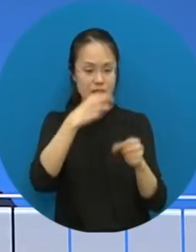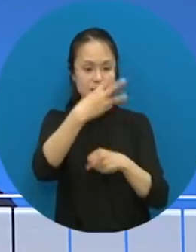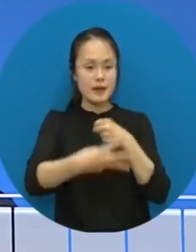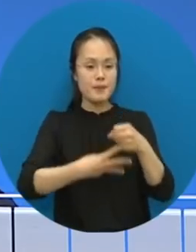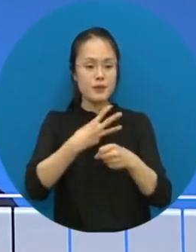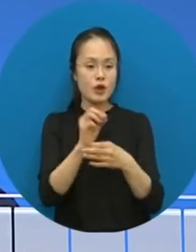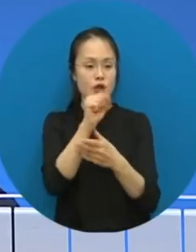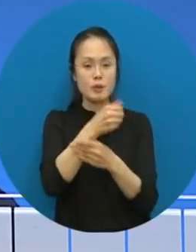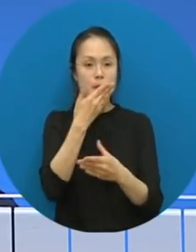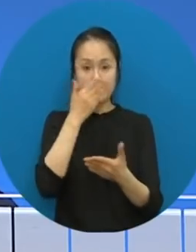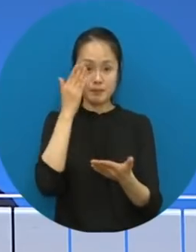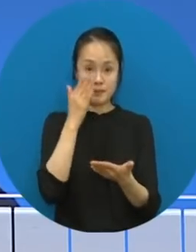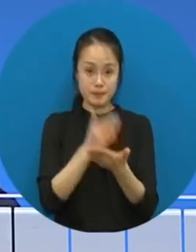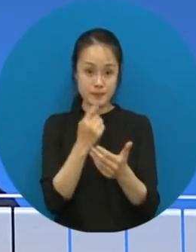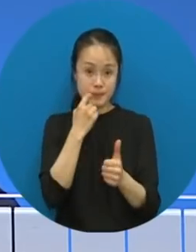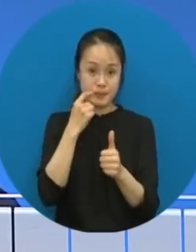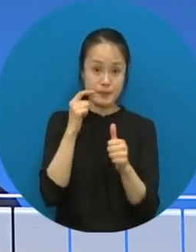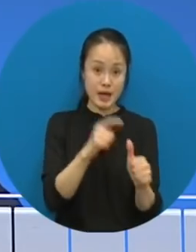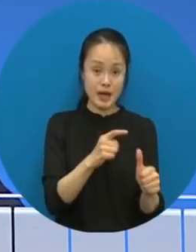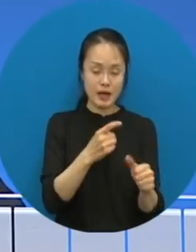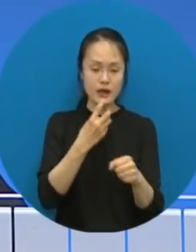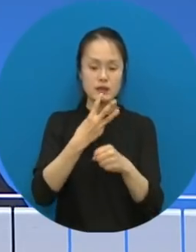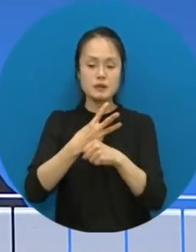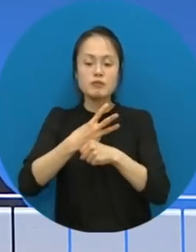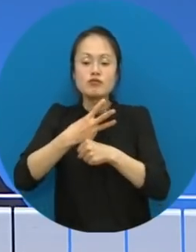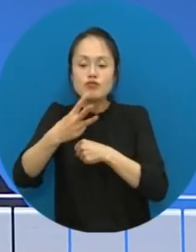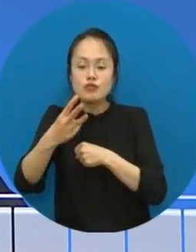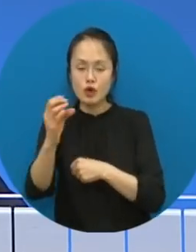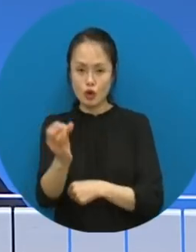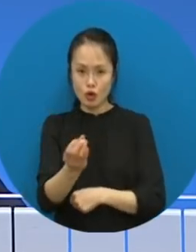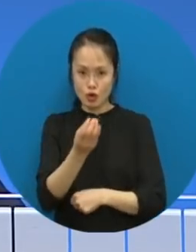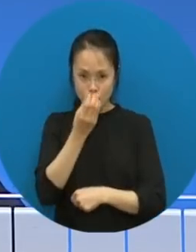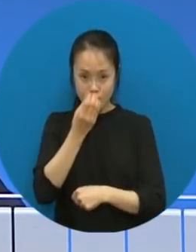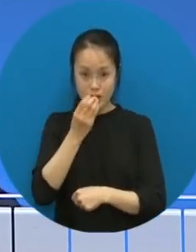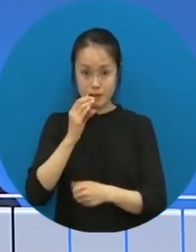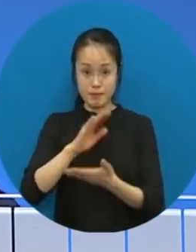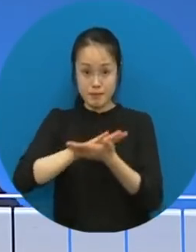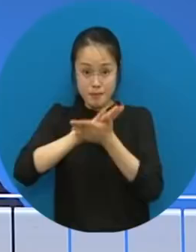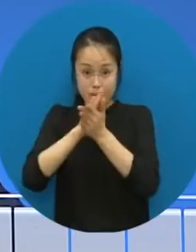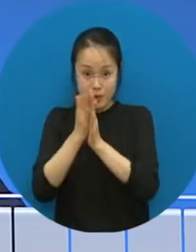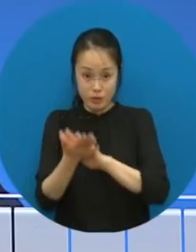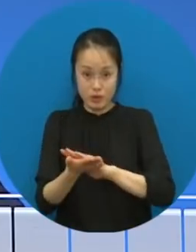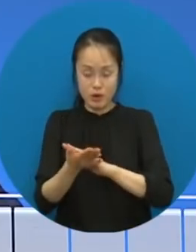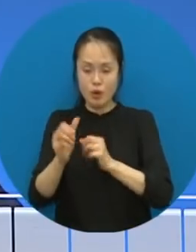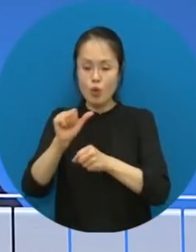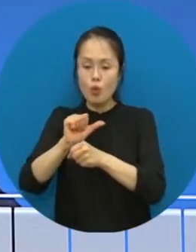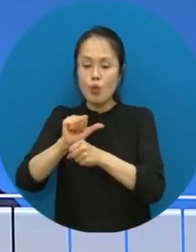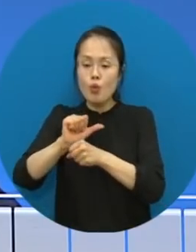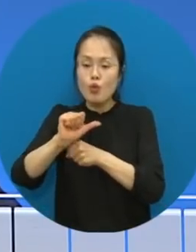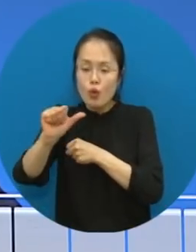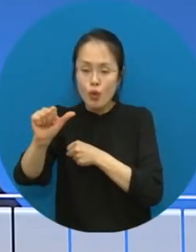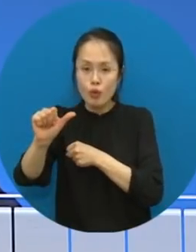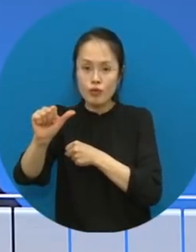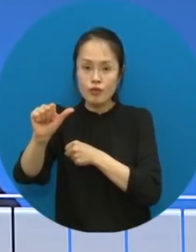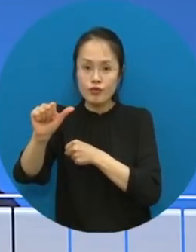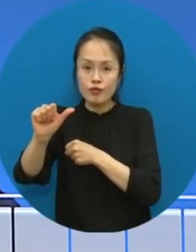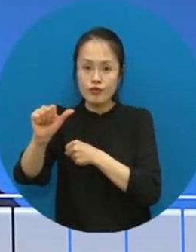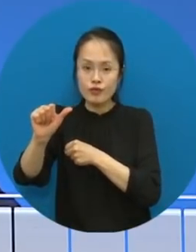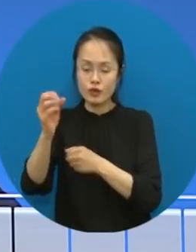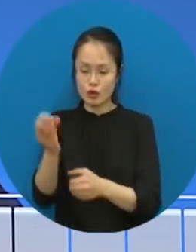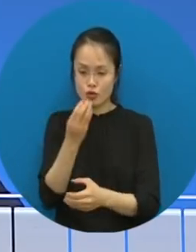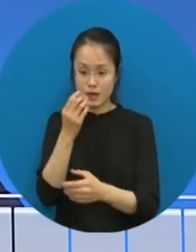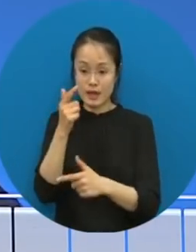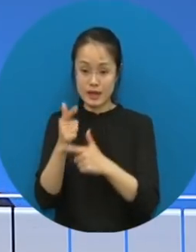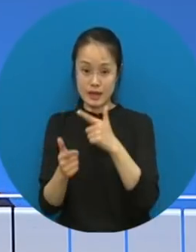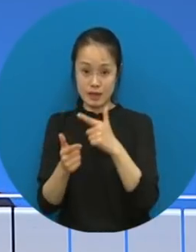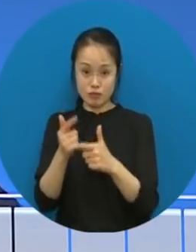이후에 4년째는 거룩하게 될 것이니 5년째 하나님의 거룩한 묘목도 내게 하여 주시고, 그렇습니다.